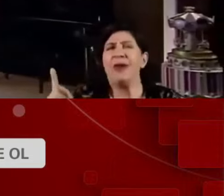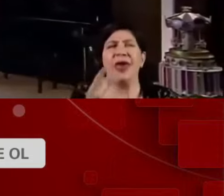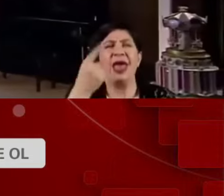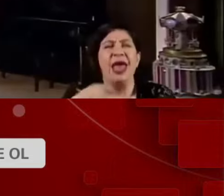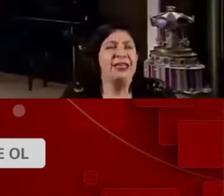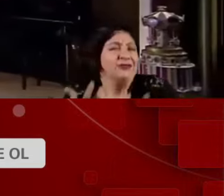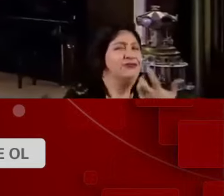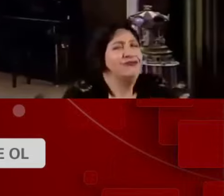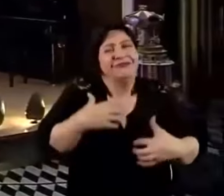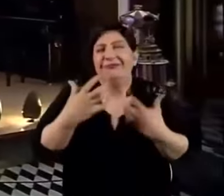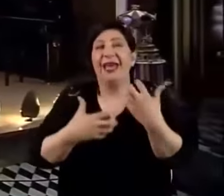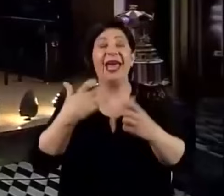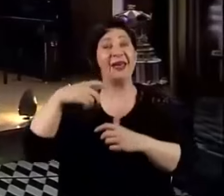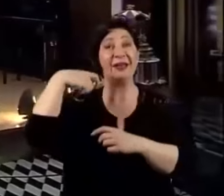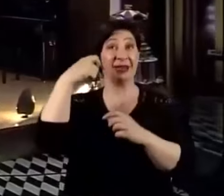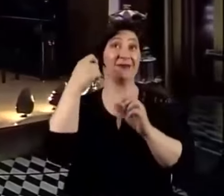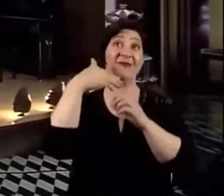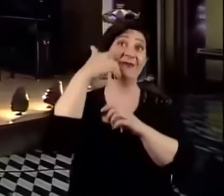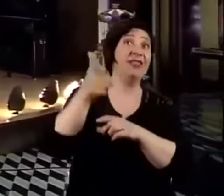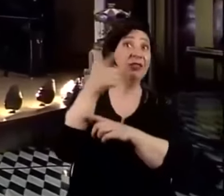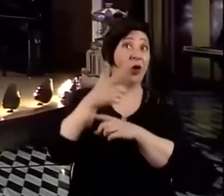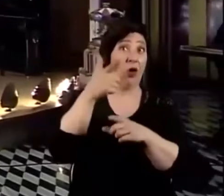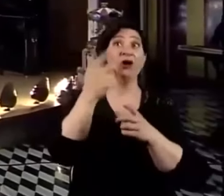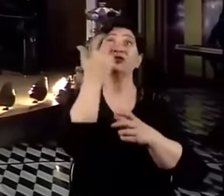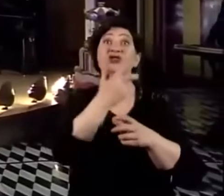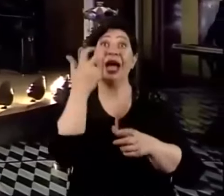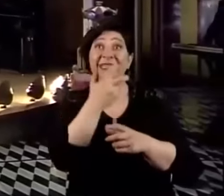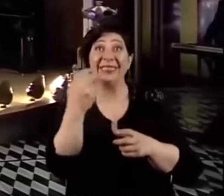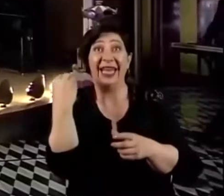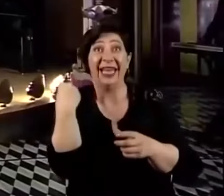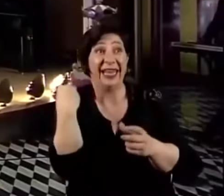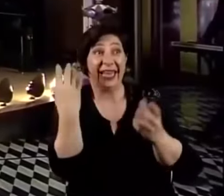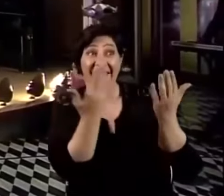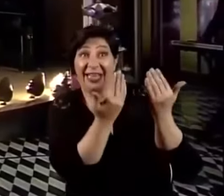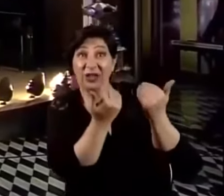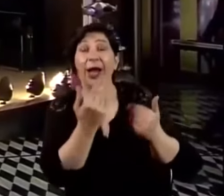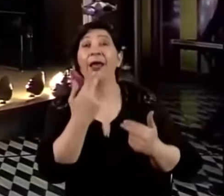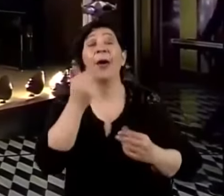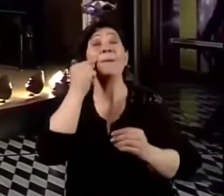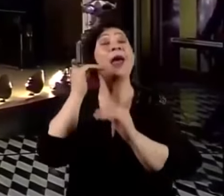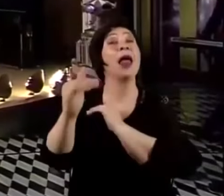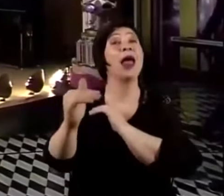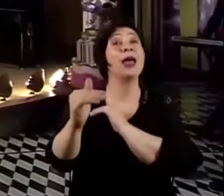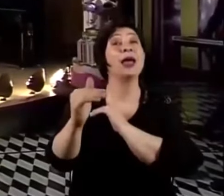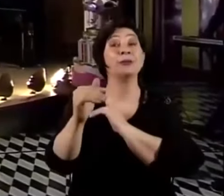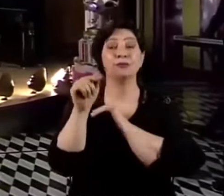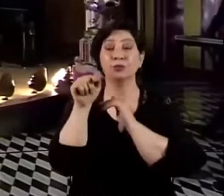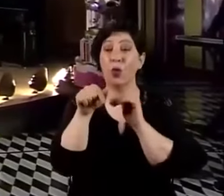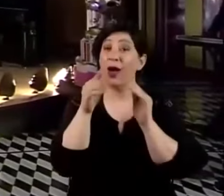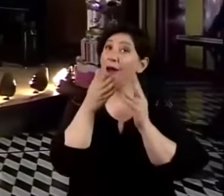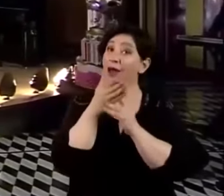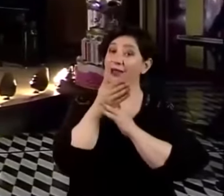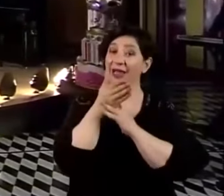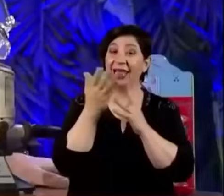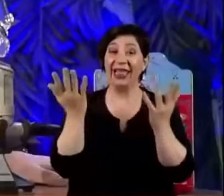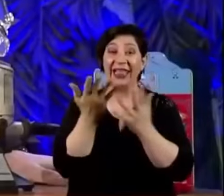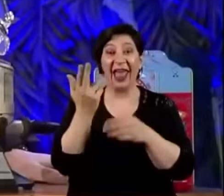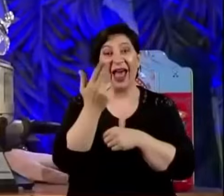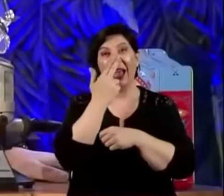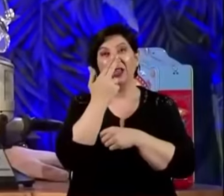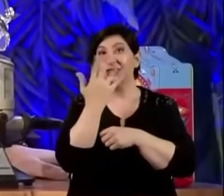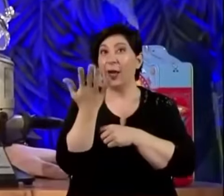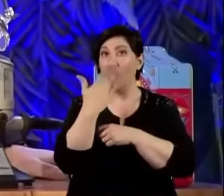iç gıcıklayıcı klibiyle, yepyeni şarkısıyla gelecek. Hanımlar beyler, bu arada neye alışığız